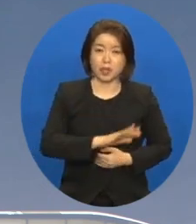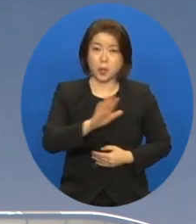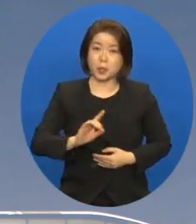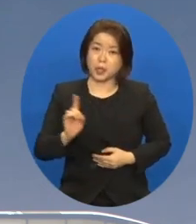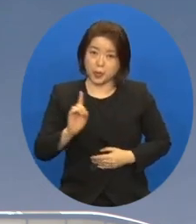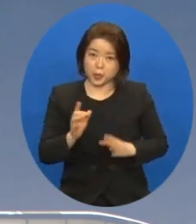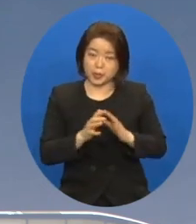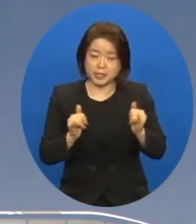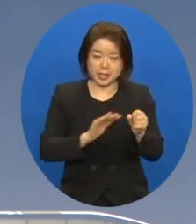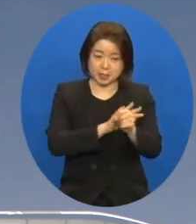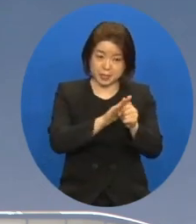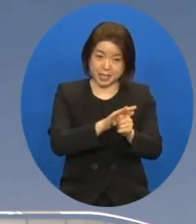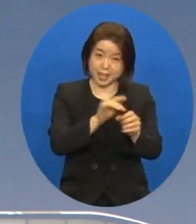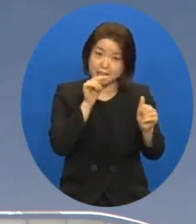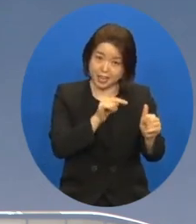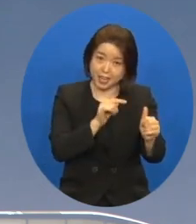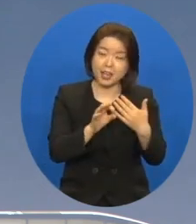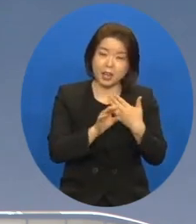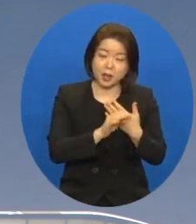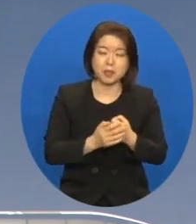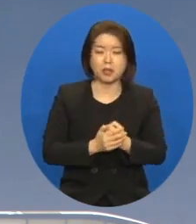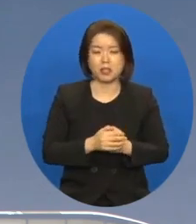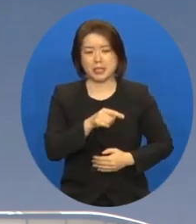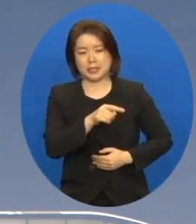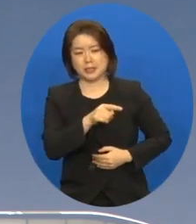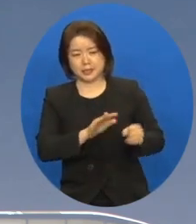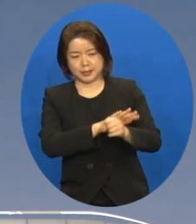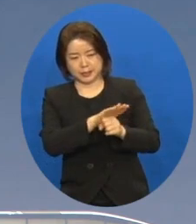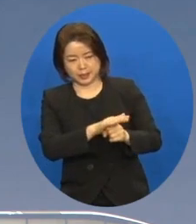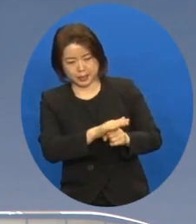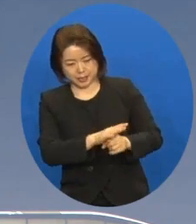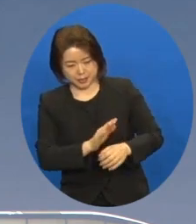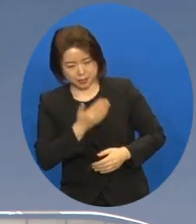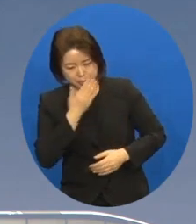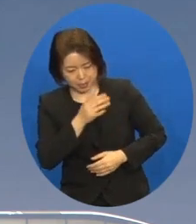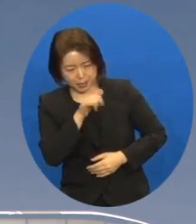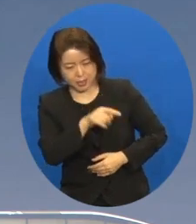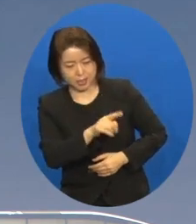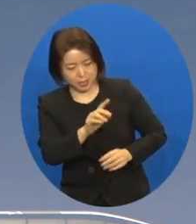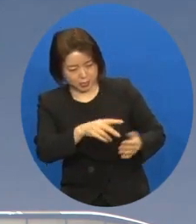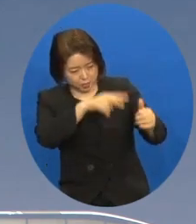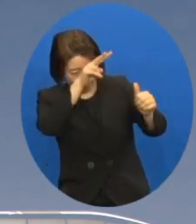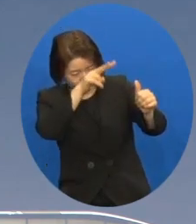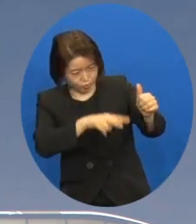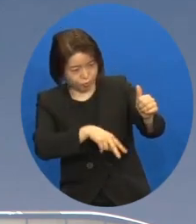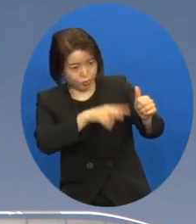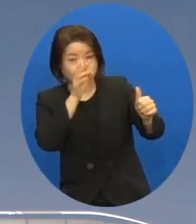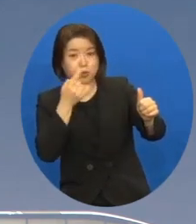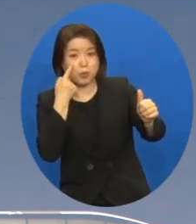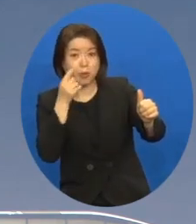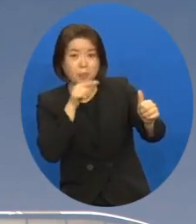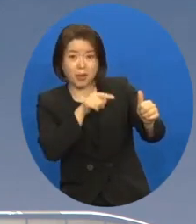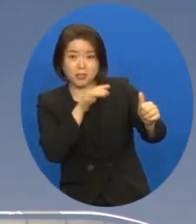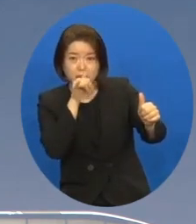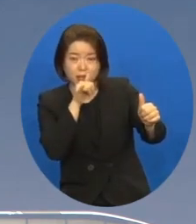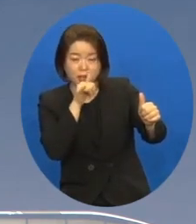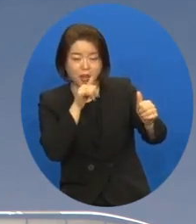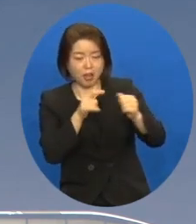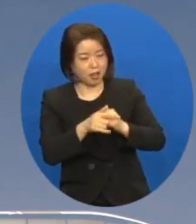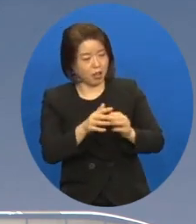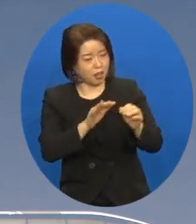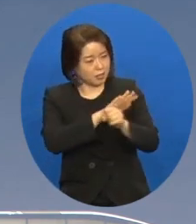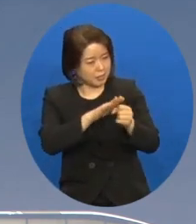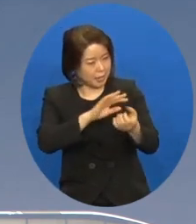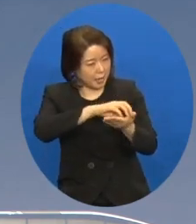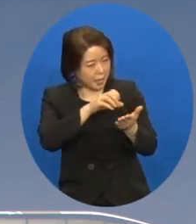사람을 사랑하라 그러면 그 사람이 사랑스러운가 사랑스럽지 않은가부터 따집니다. 사랑할 만한 가치가